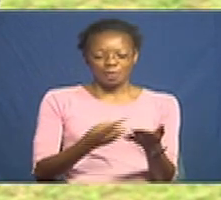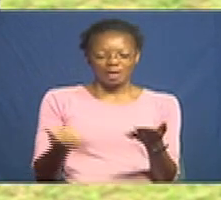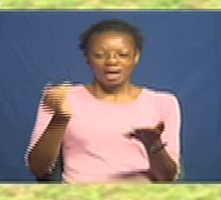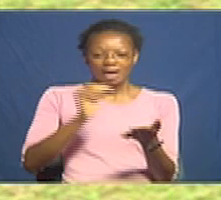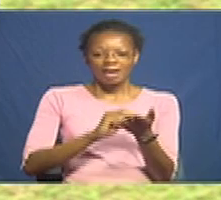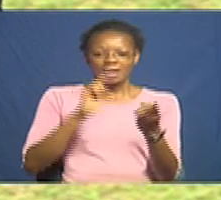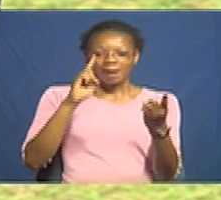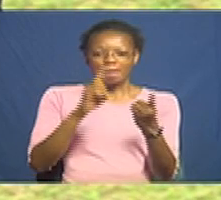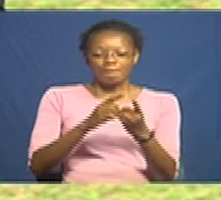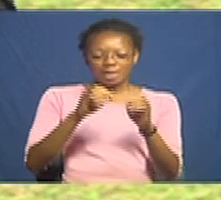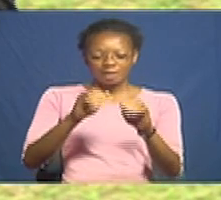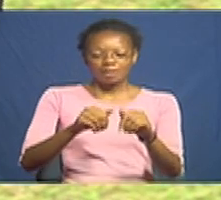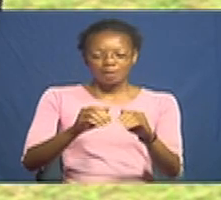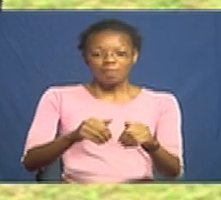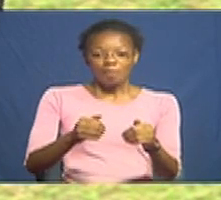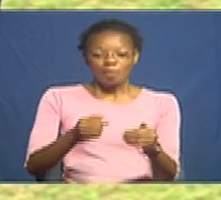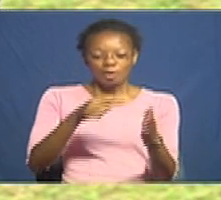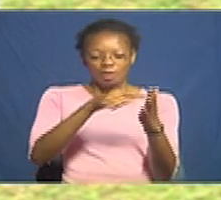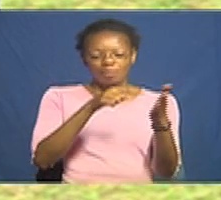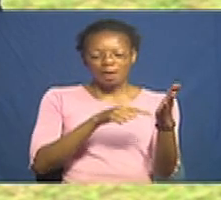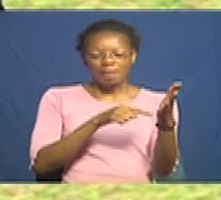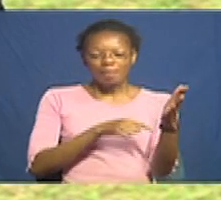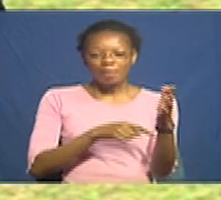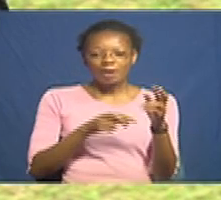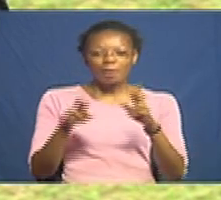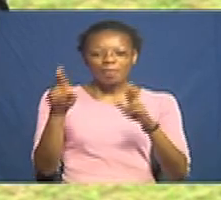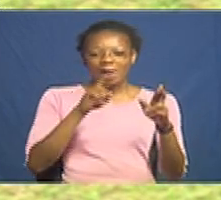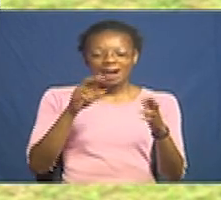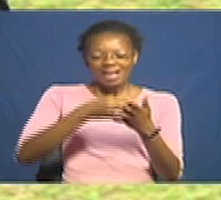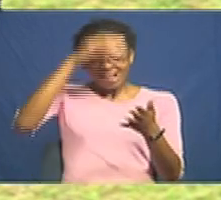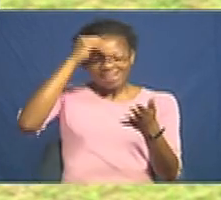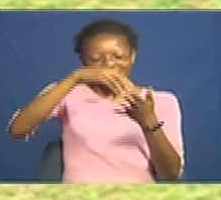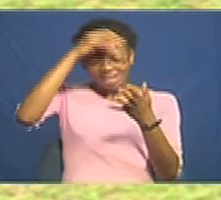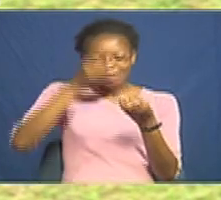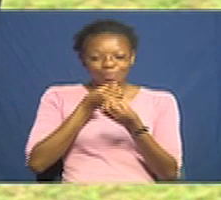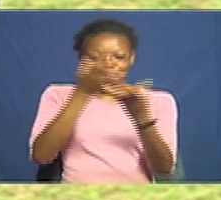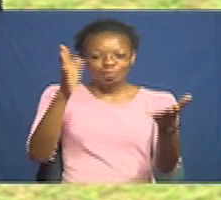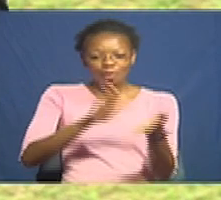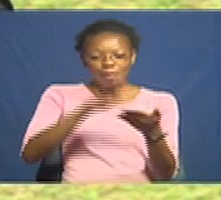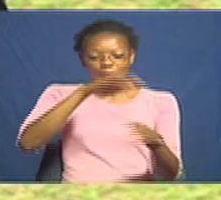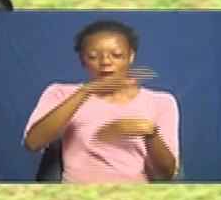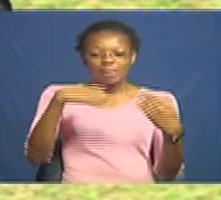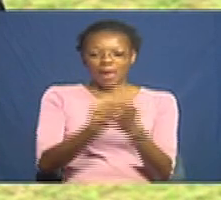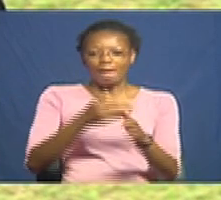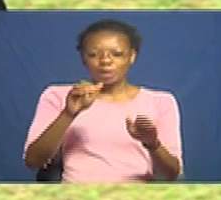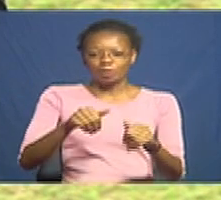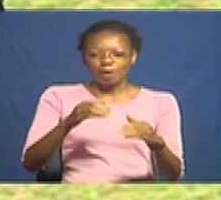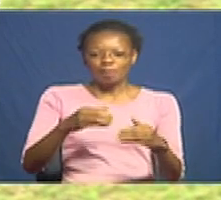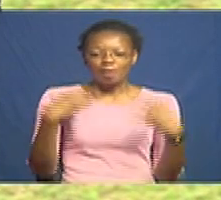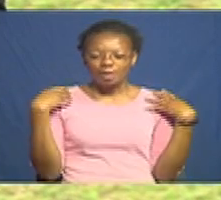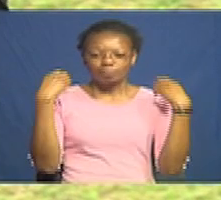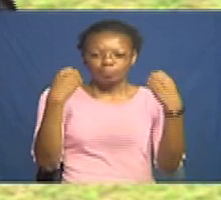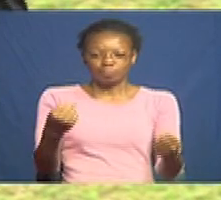kipindi chetu tunachokienzi cha mkulima. Tukiwa tayari kukupasha na kuelimisha mengi kuhusu mbinu na teknolojia za kilimo na